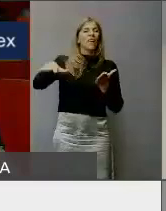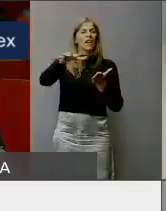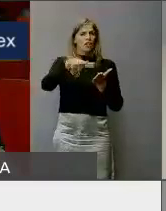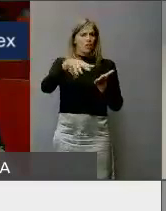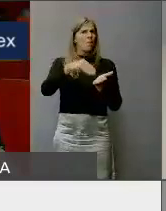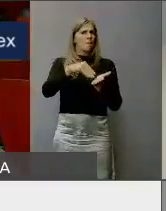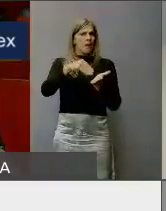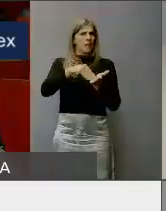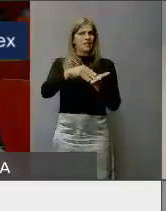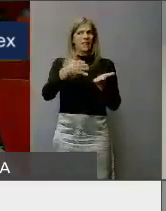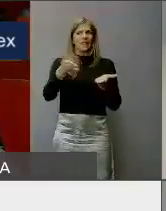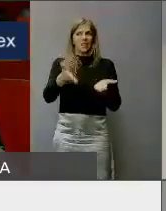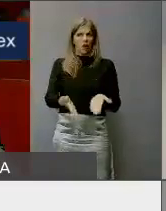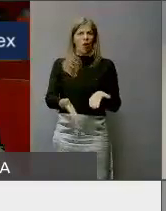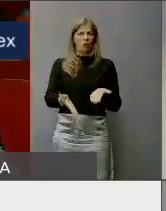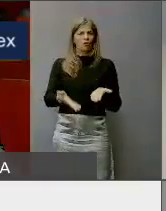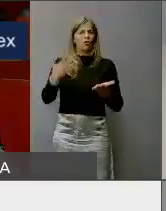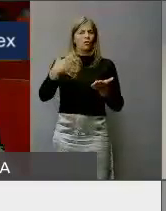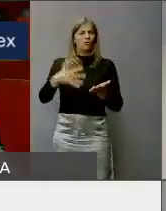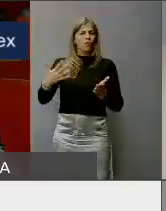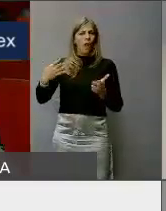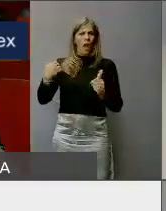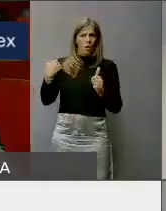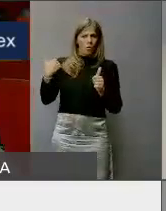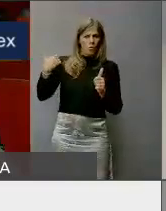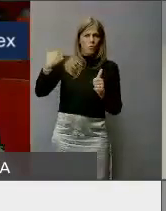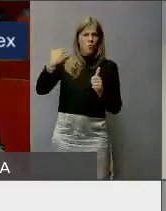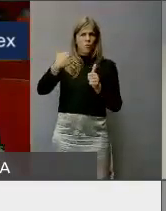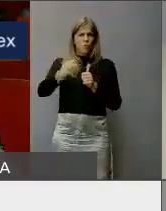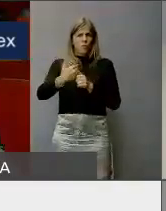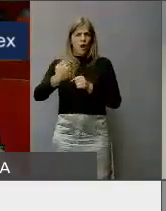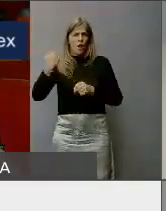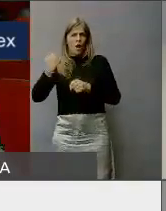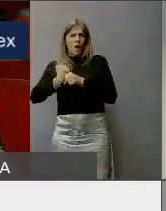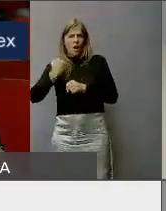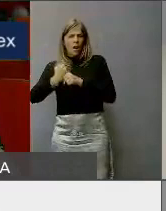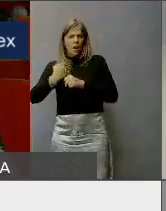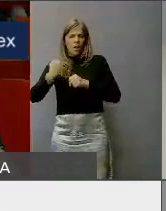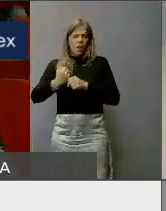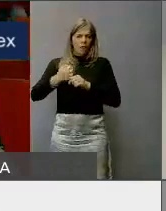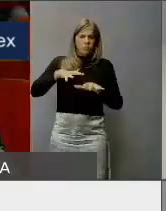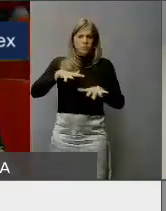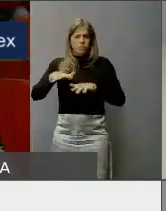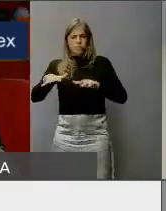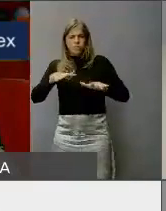lunghi mesi di un anno dietro a questo regolamento